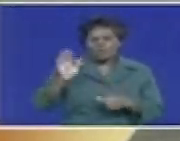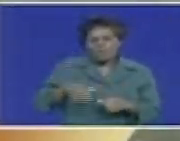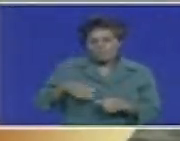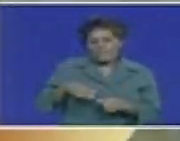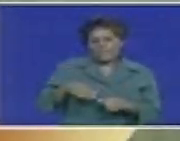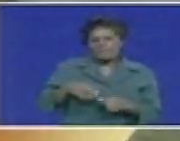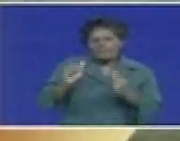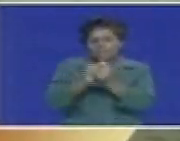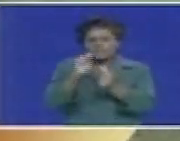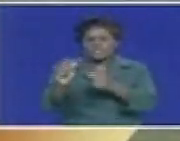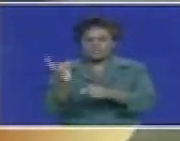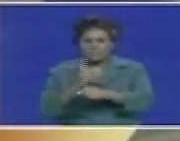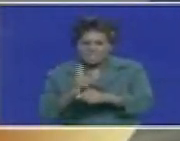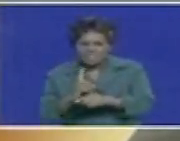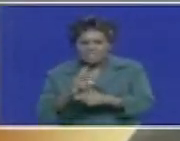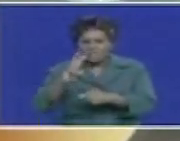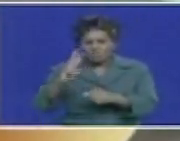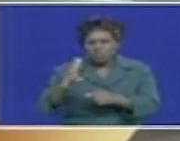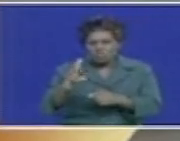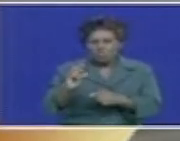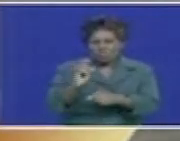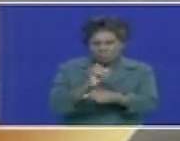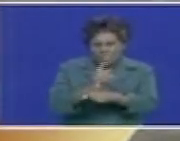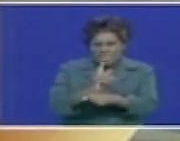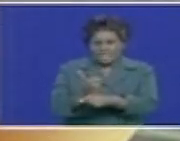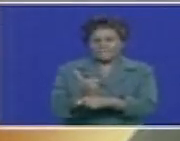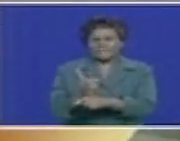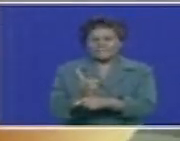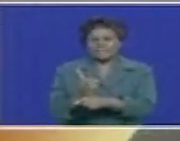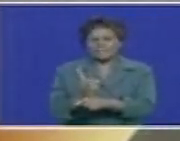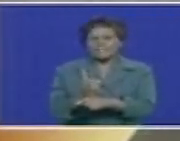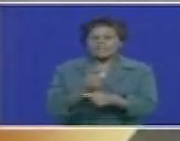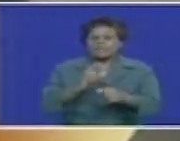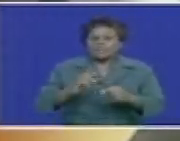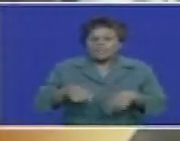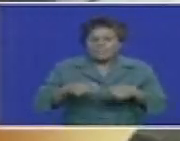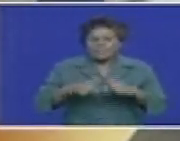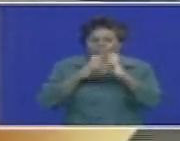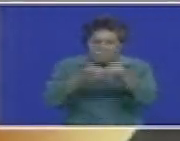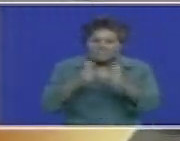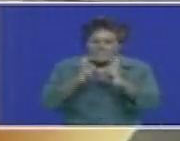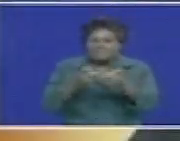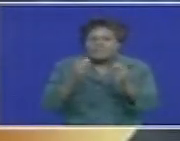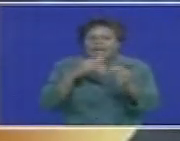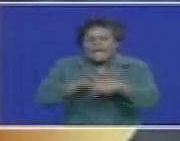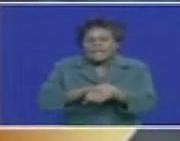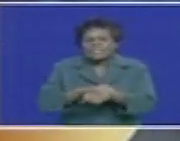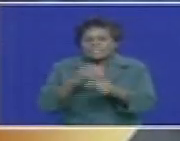dakika 55 sekunde 2.59. Washindi walituzwa shilingi 50,000.